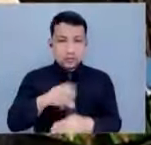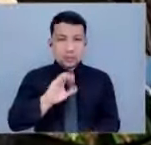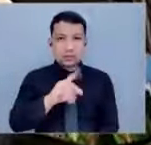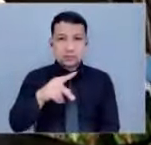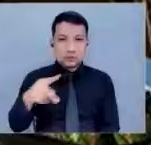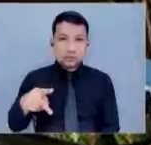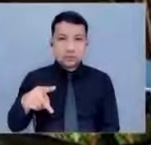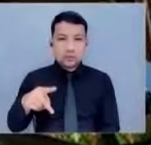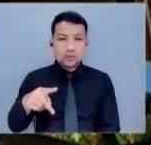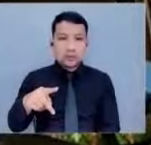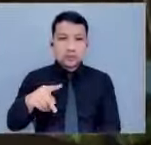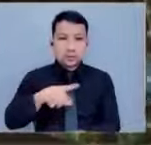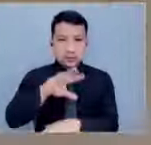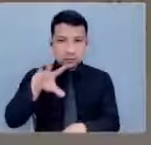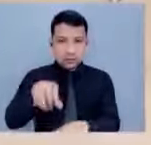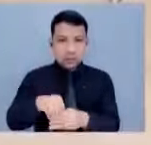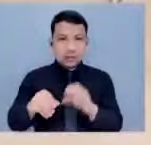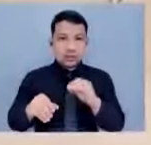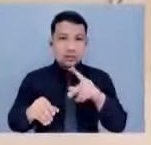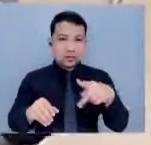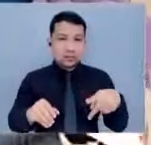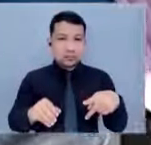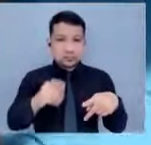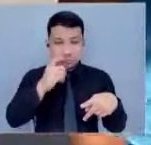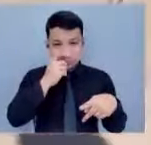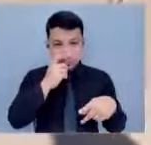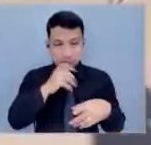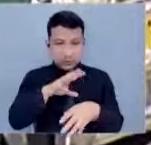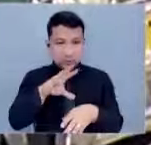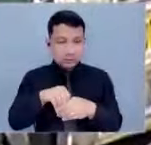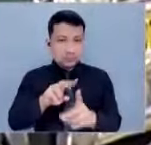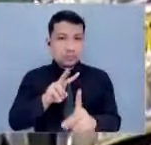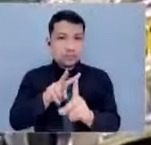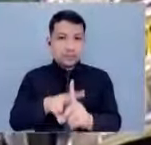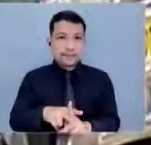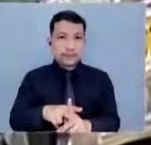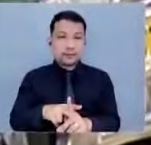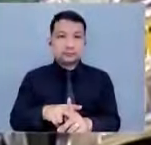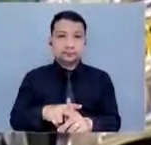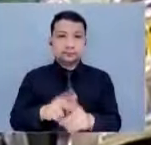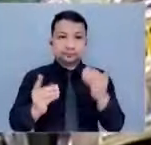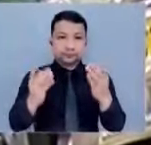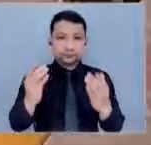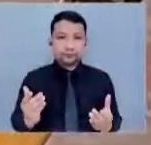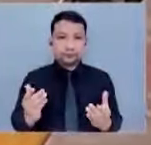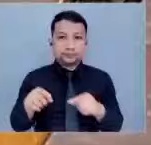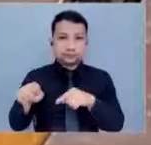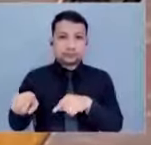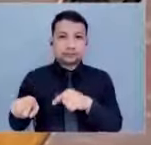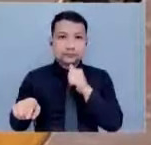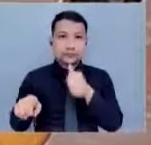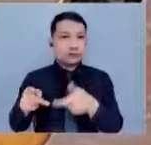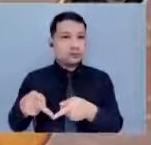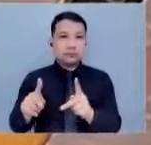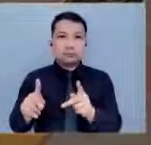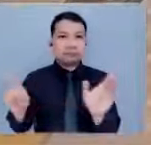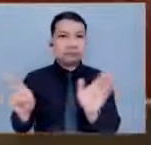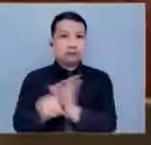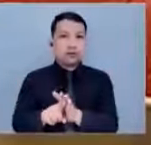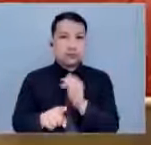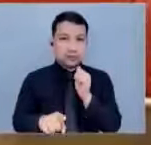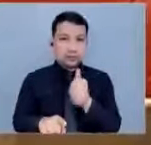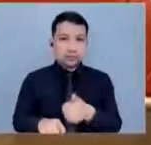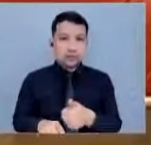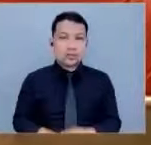ng kooperatiba o korporasyon. Kung hindi makakapag-consolidate ang mga chuper at operator, ituturing na silang kolorum simula bukas. Ang